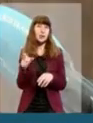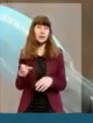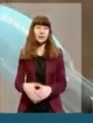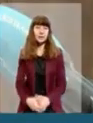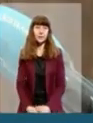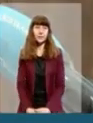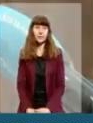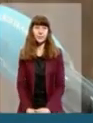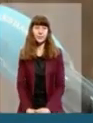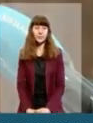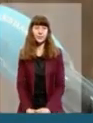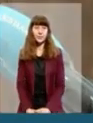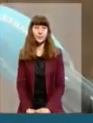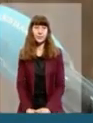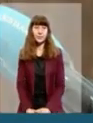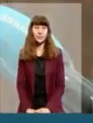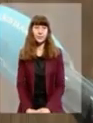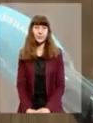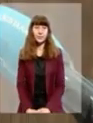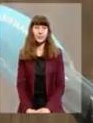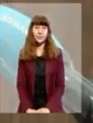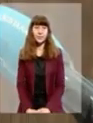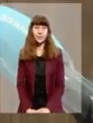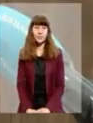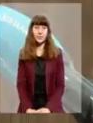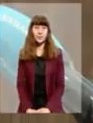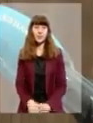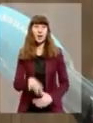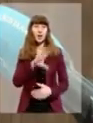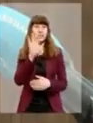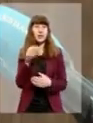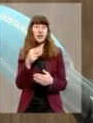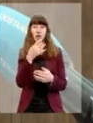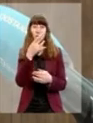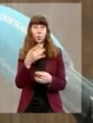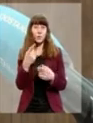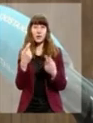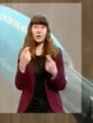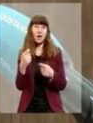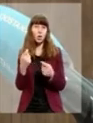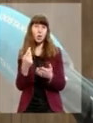на территории Республики Казахстан все денежные расчёты киевские